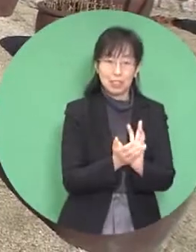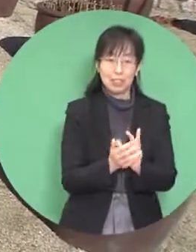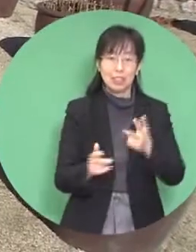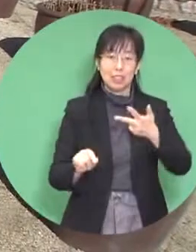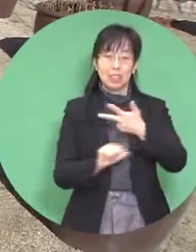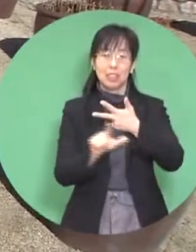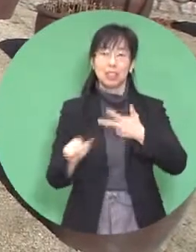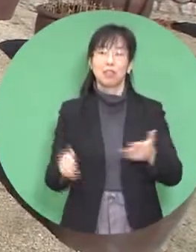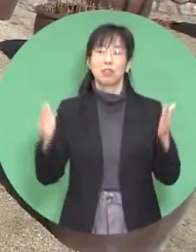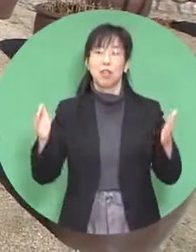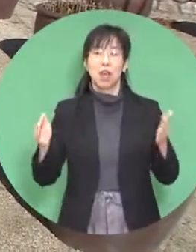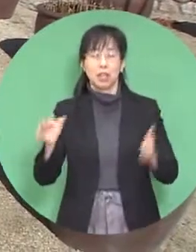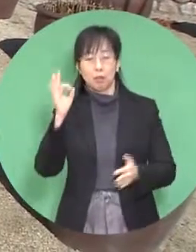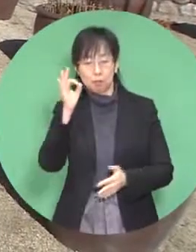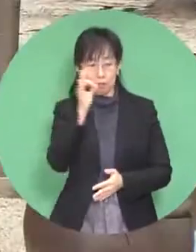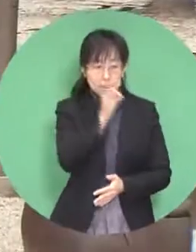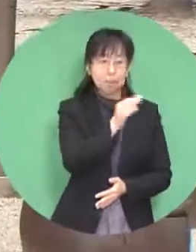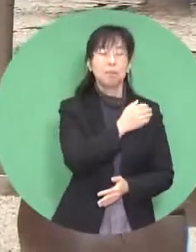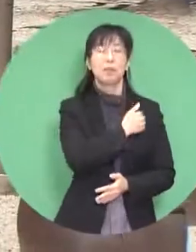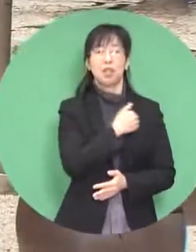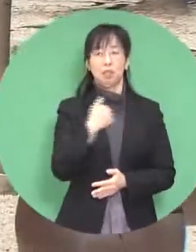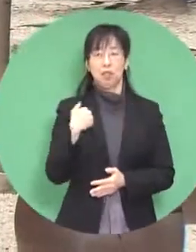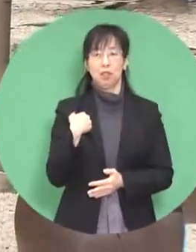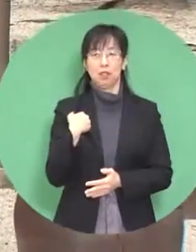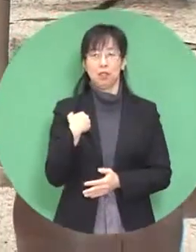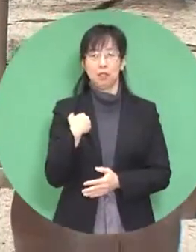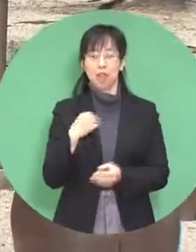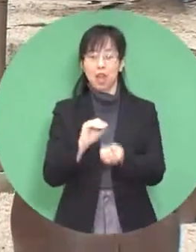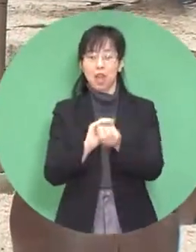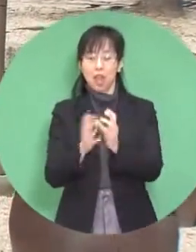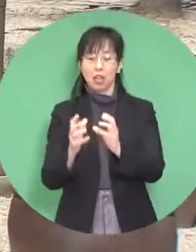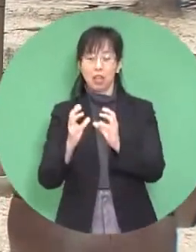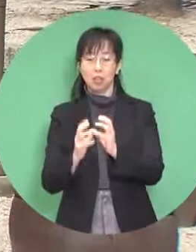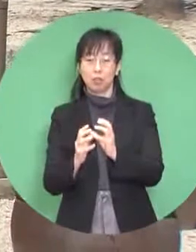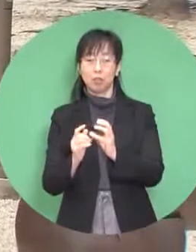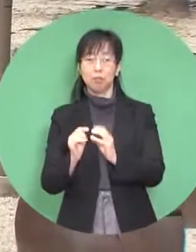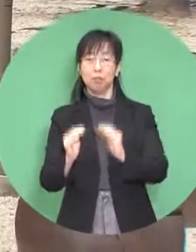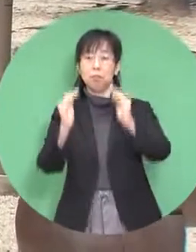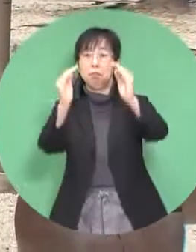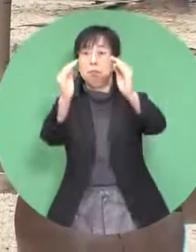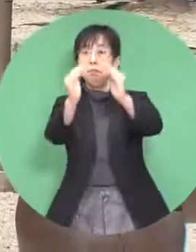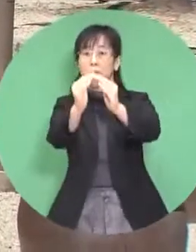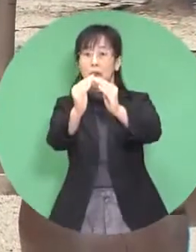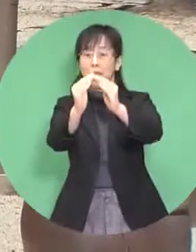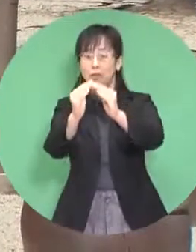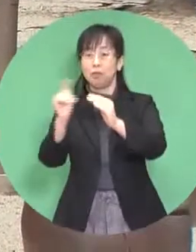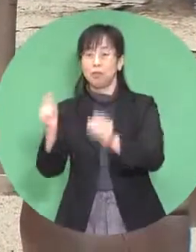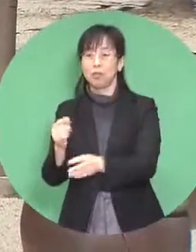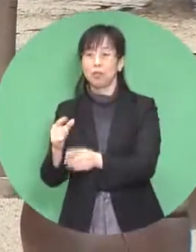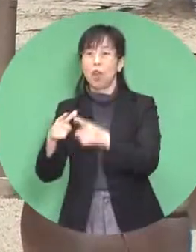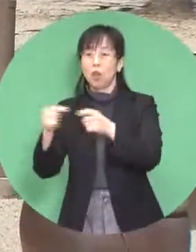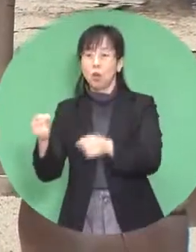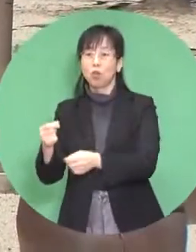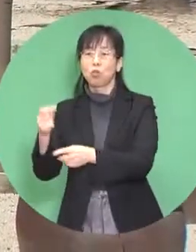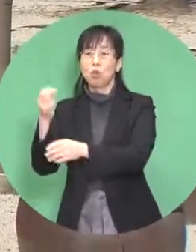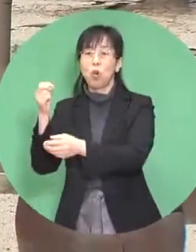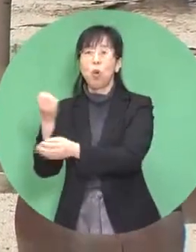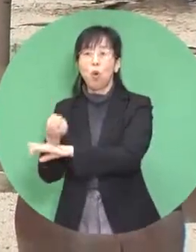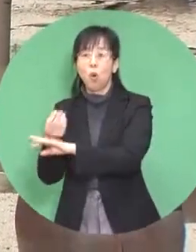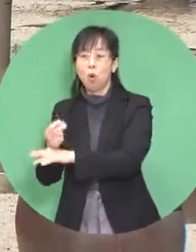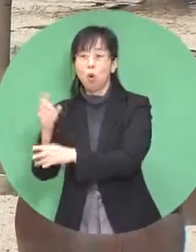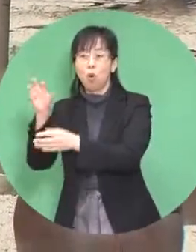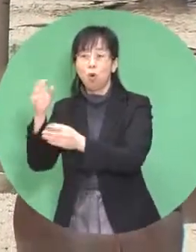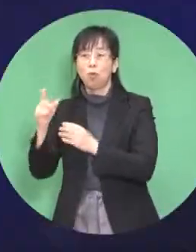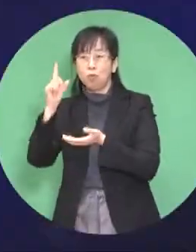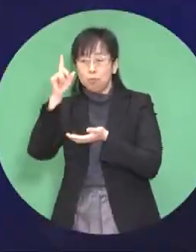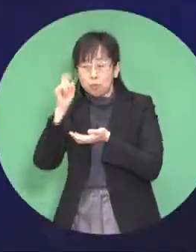ご覧いただくことができます。蓮越しに如来堂、御影堂のそれぞれ国宝をですね撮影していただくことができます